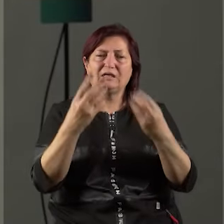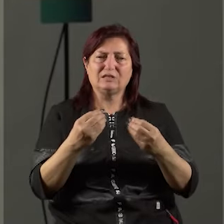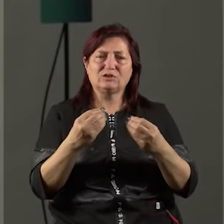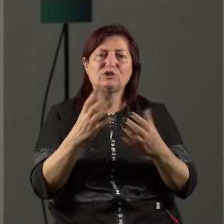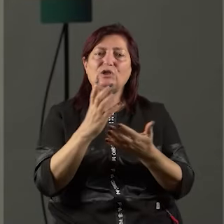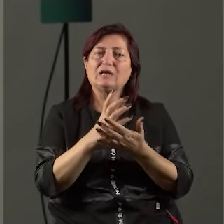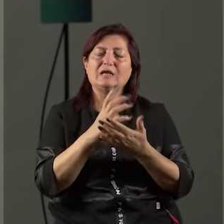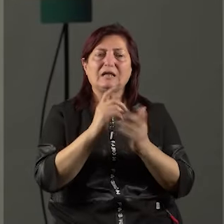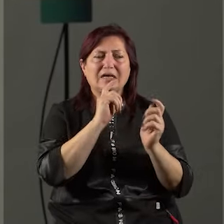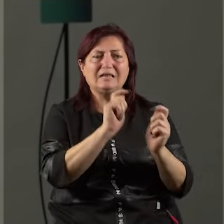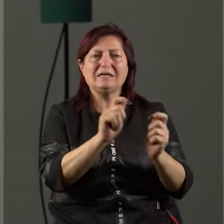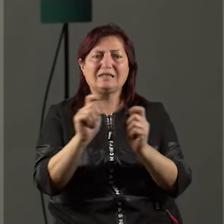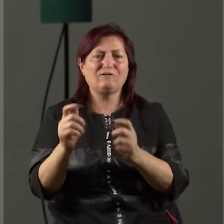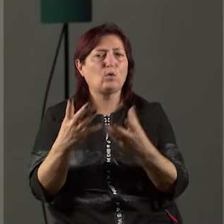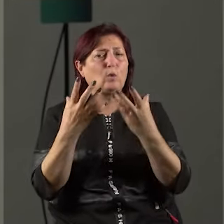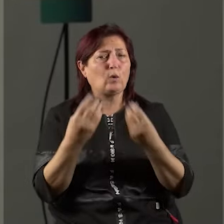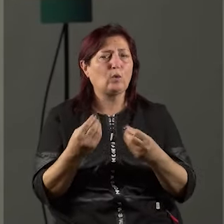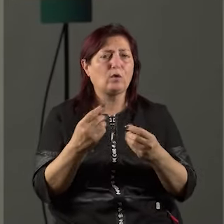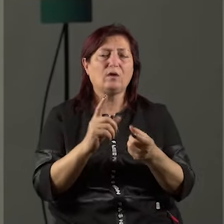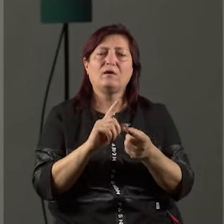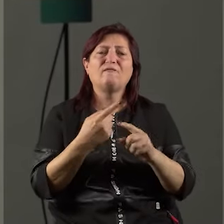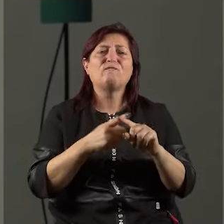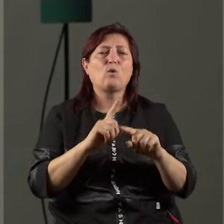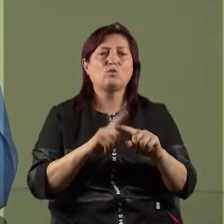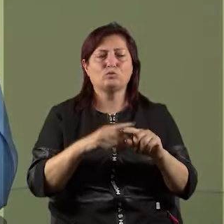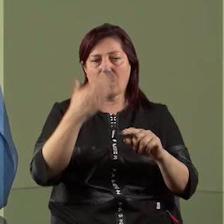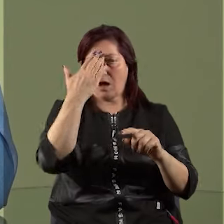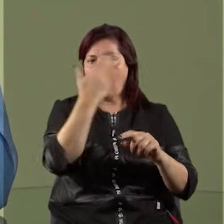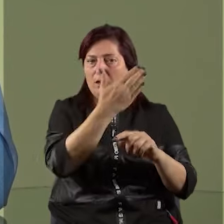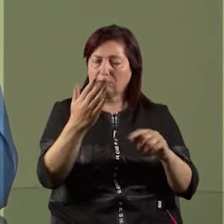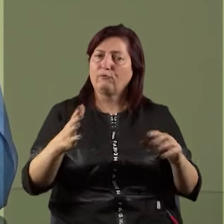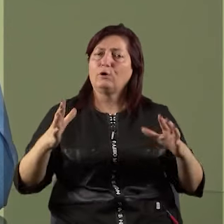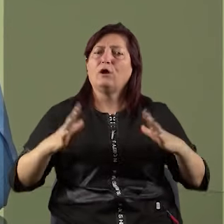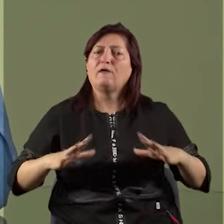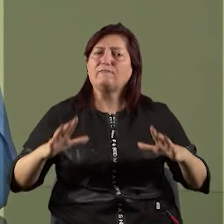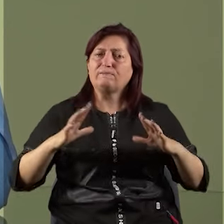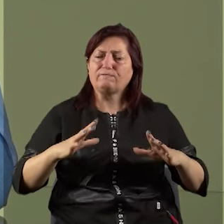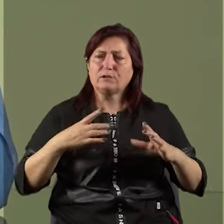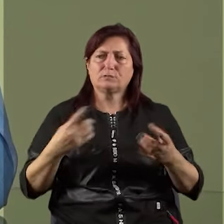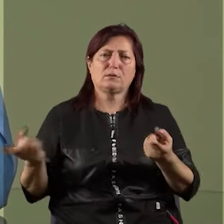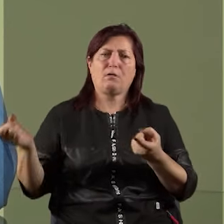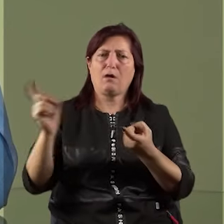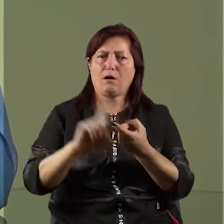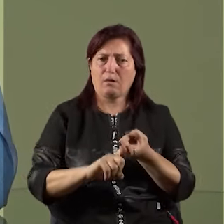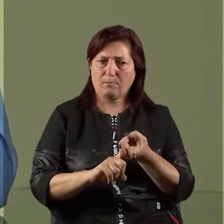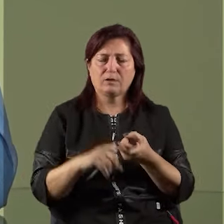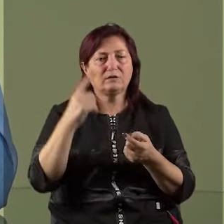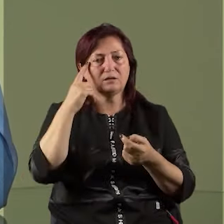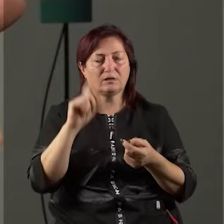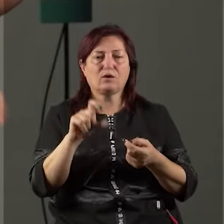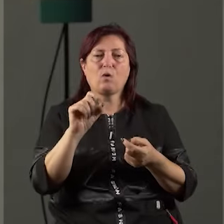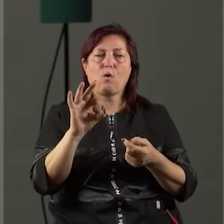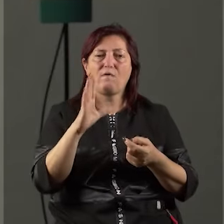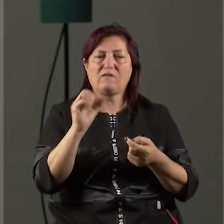որը ոչ միայն հանրապետական է, այլև Վրաստանում ենք նաև համատեղ կազմակերպում, գիտեք Հովհաննես Թումանյանի